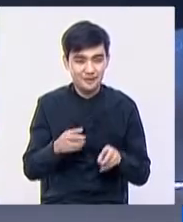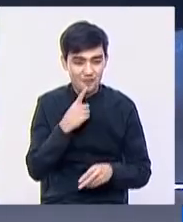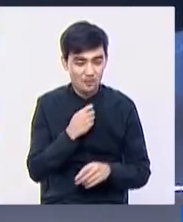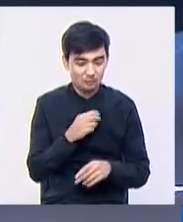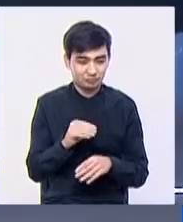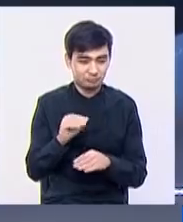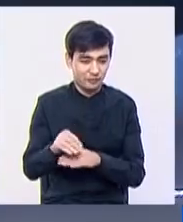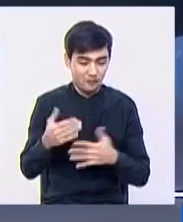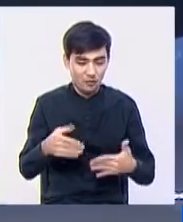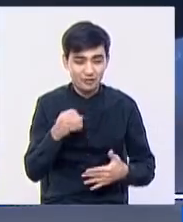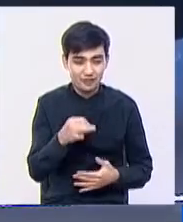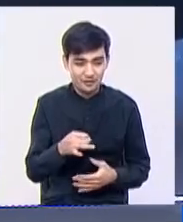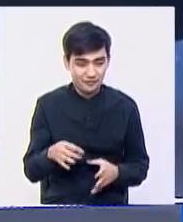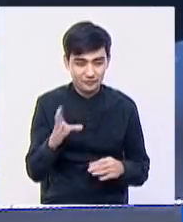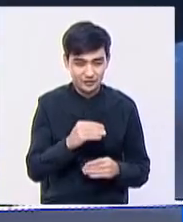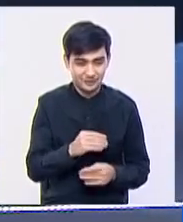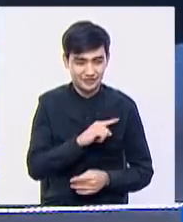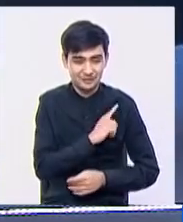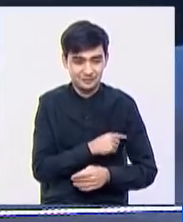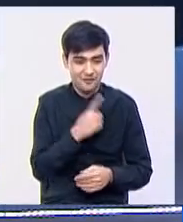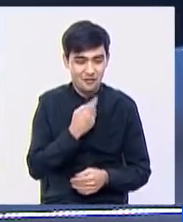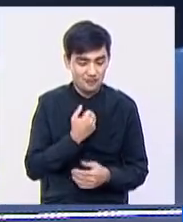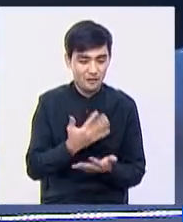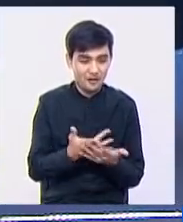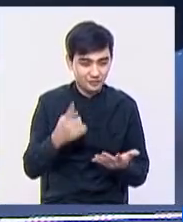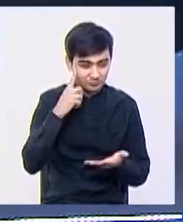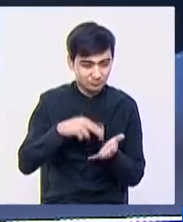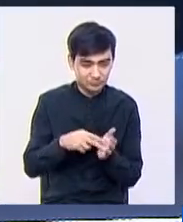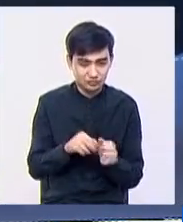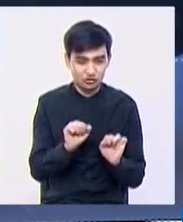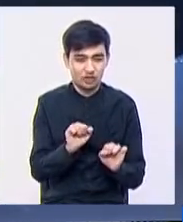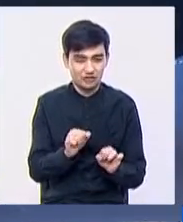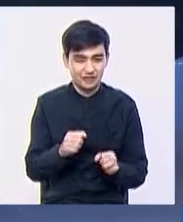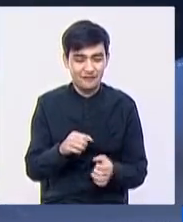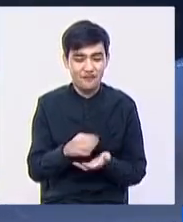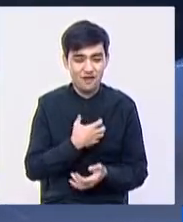мүше мемлекеттердің біріккен бітімгерлік күштеріне бірнеше стратегиялық нысанды күзету тапсырылған.